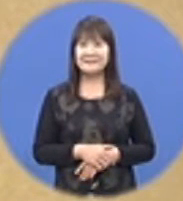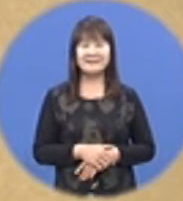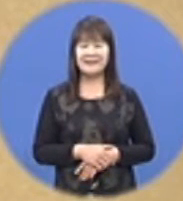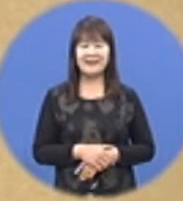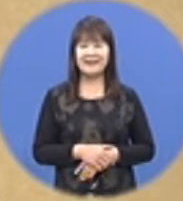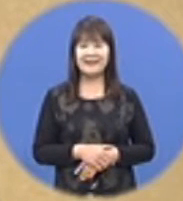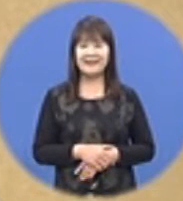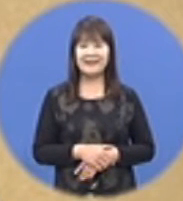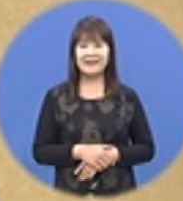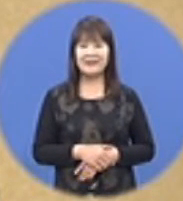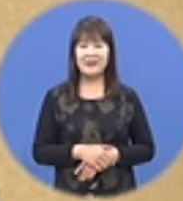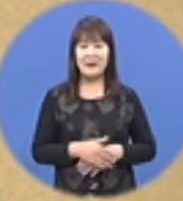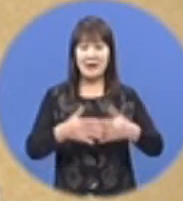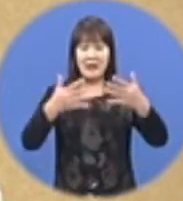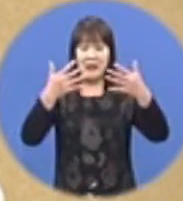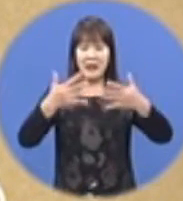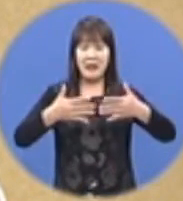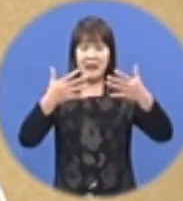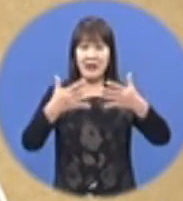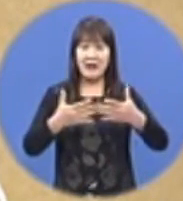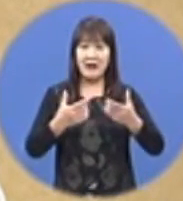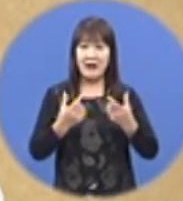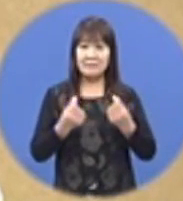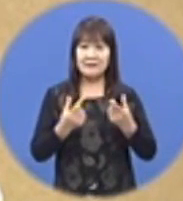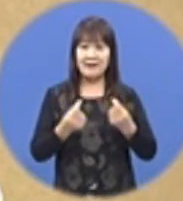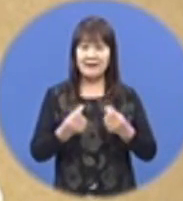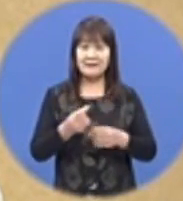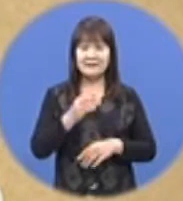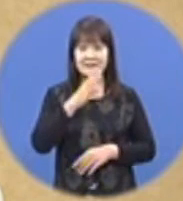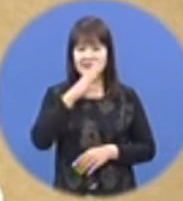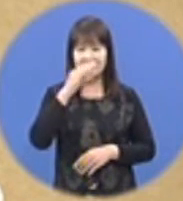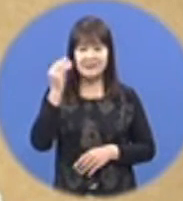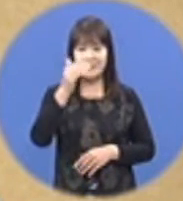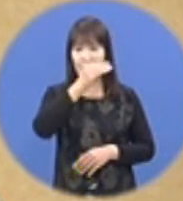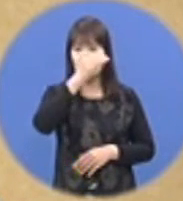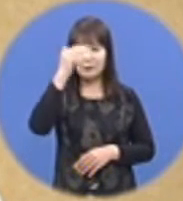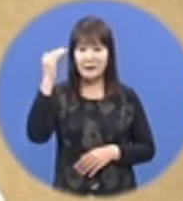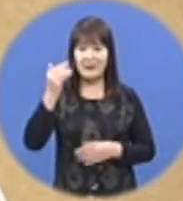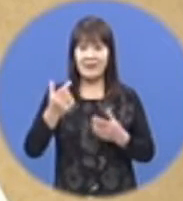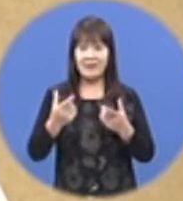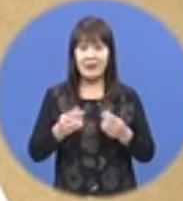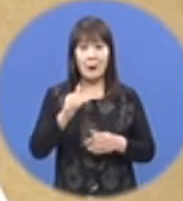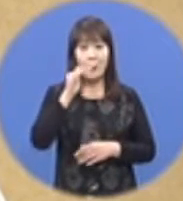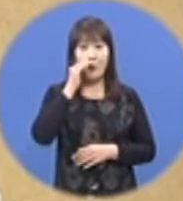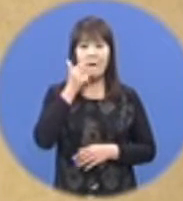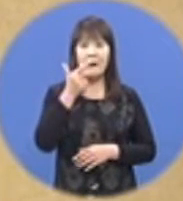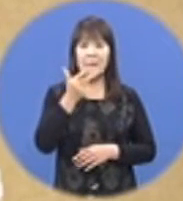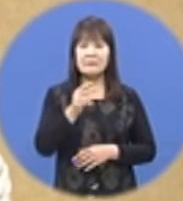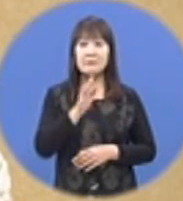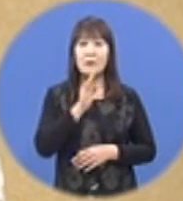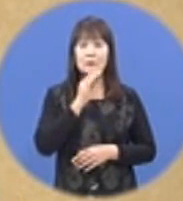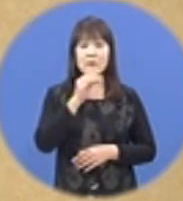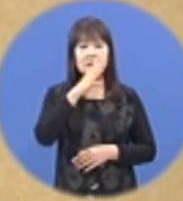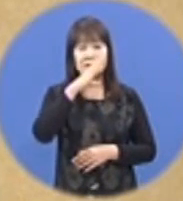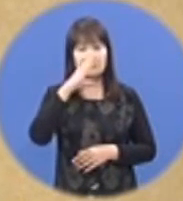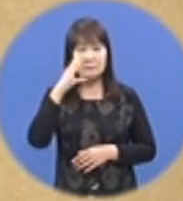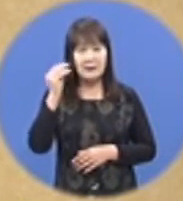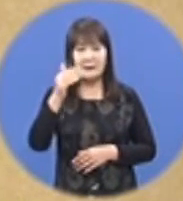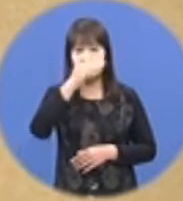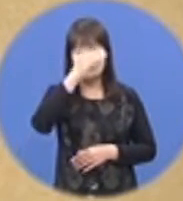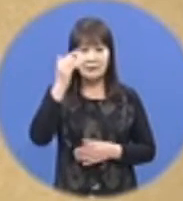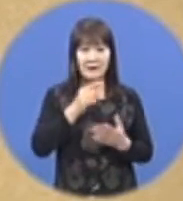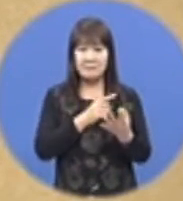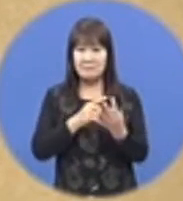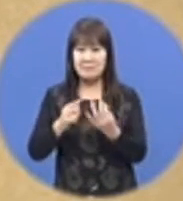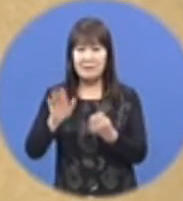いやー、映画のワンシーンのような素敵な風景でしたね。和歌山市には本当にね、こんな素晴らしい風景がたくさんあるんだ